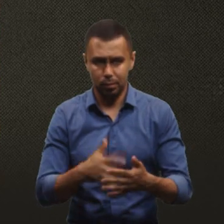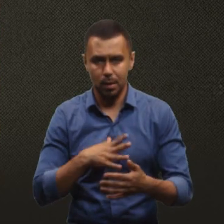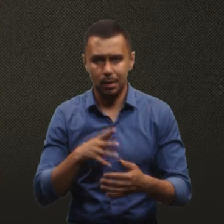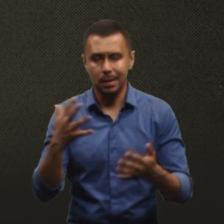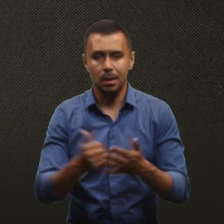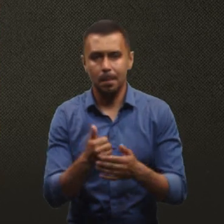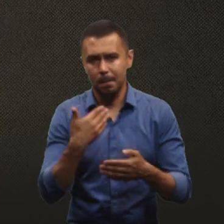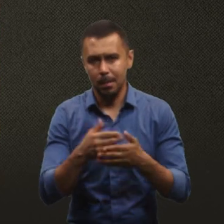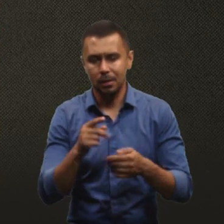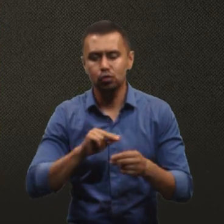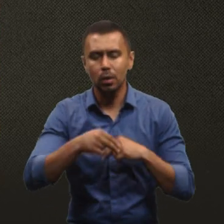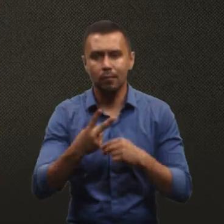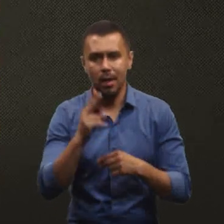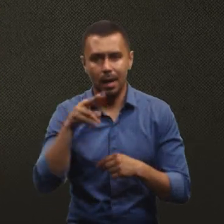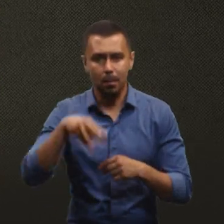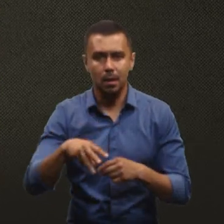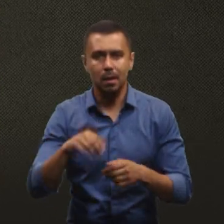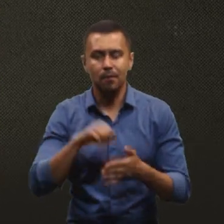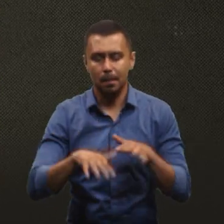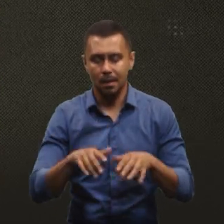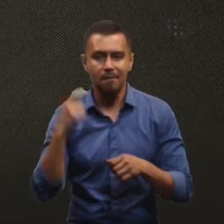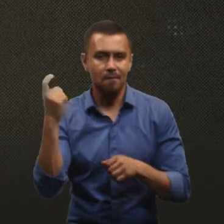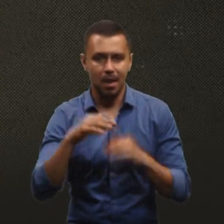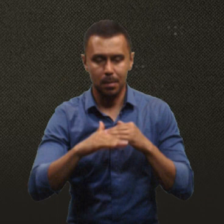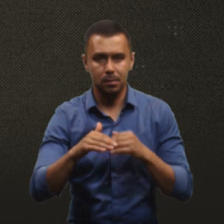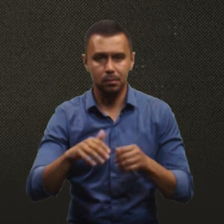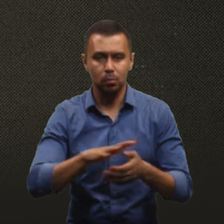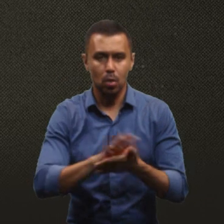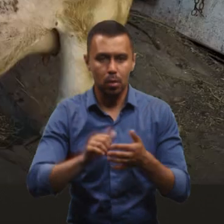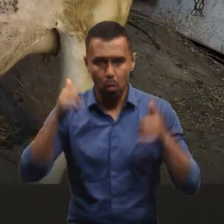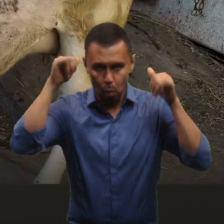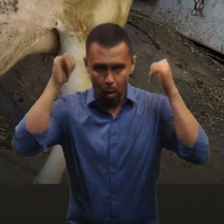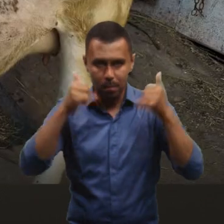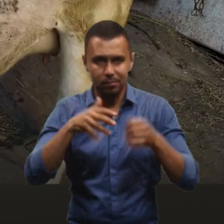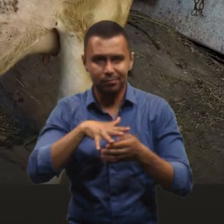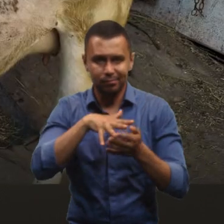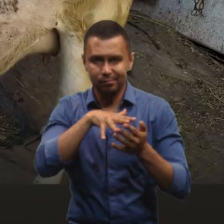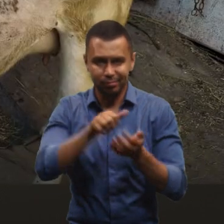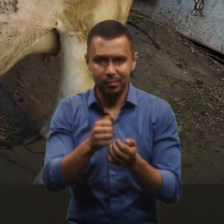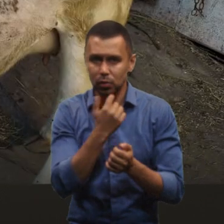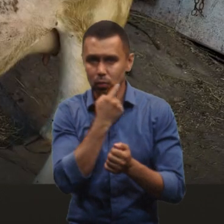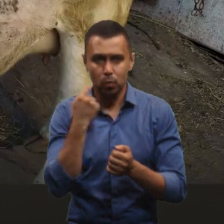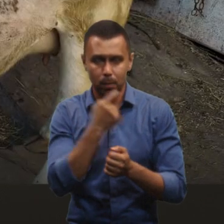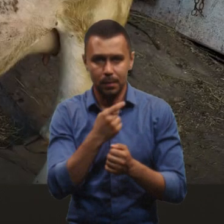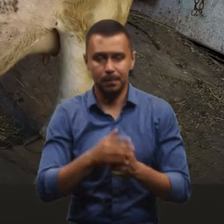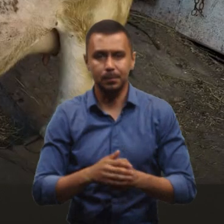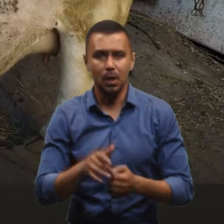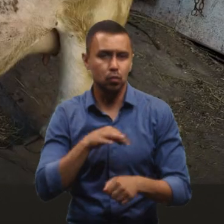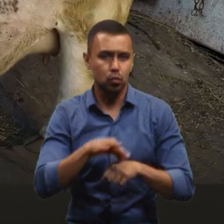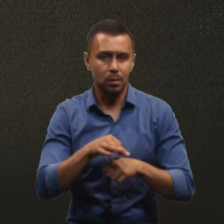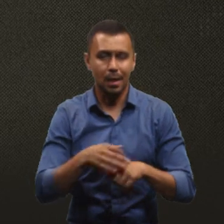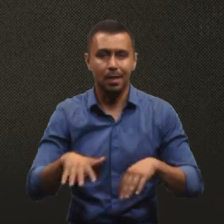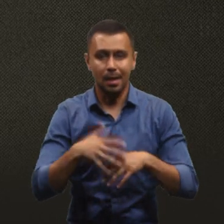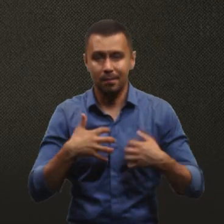2,5 кілометри від місця випасу з пораненими рогами, вибитими зубами та ранами на лівому боці. В знущанні над